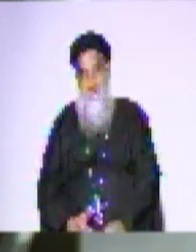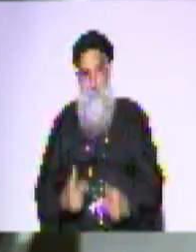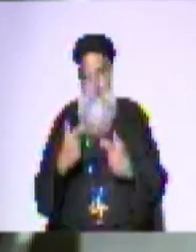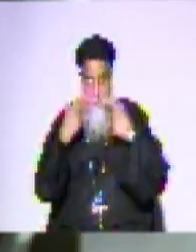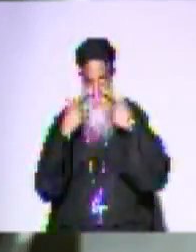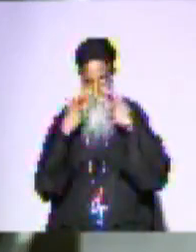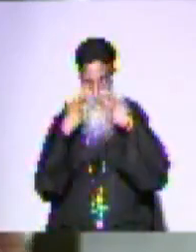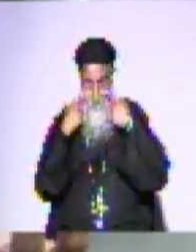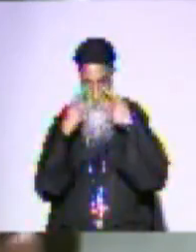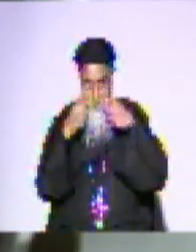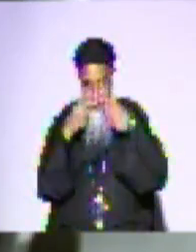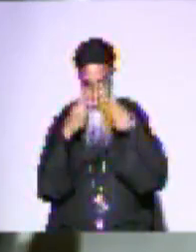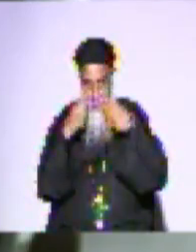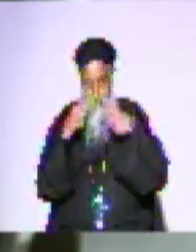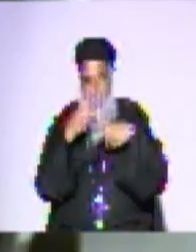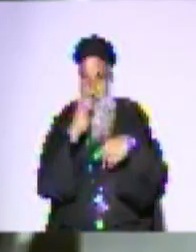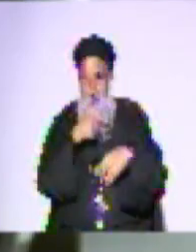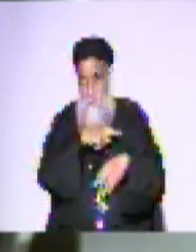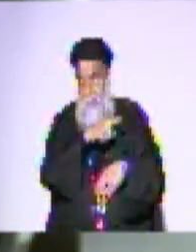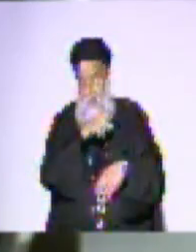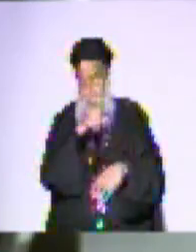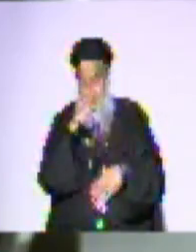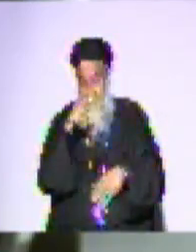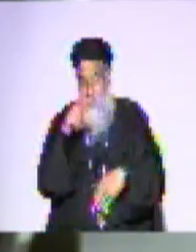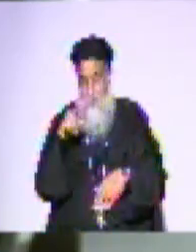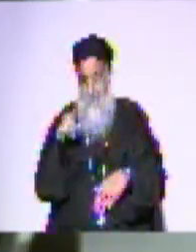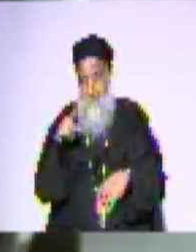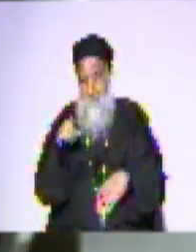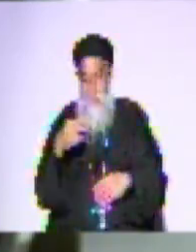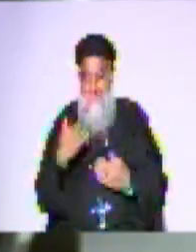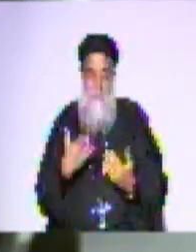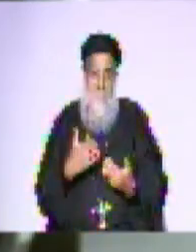له على إنه أكل عادي خلاص بقى مش هيستفيد حاجة